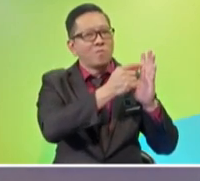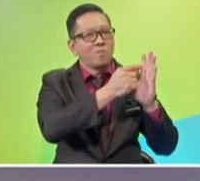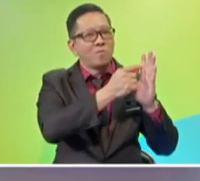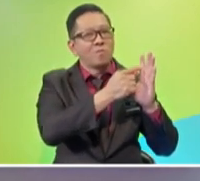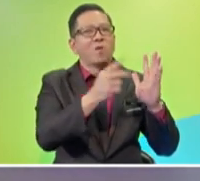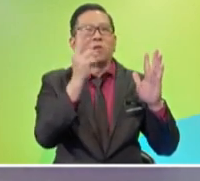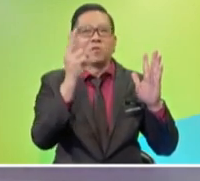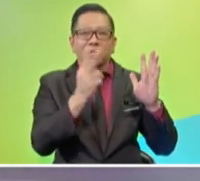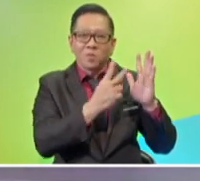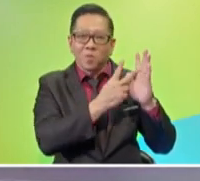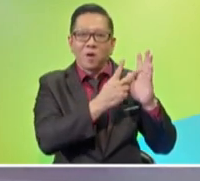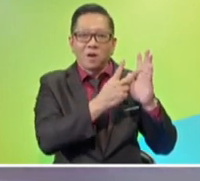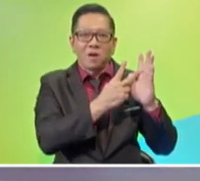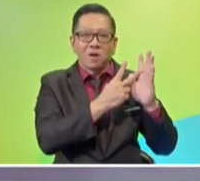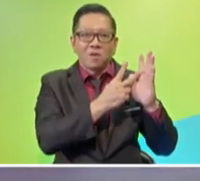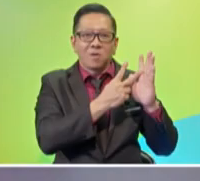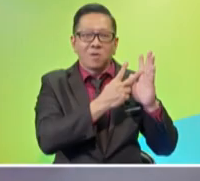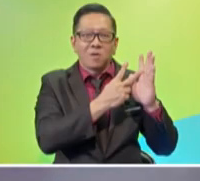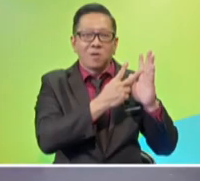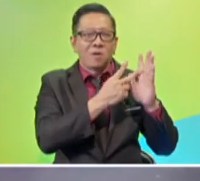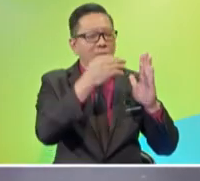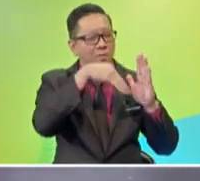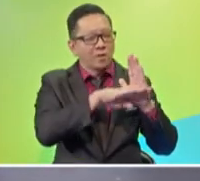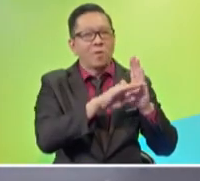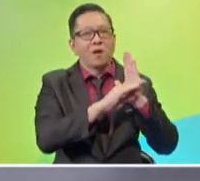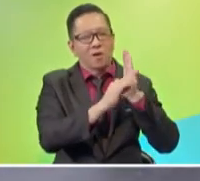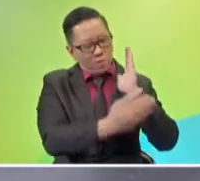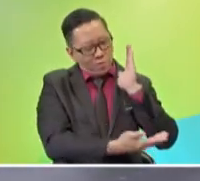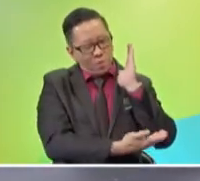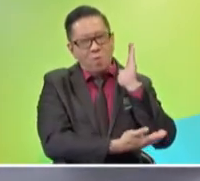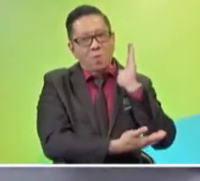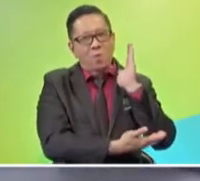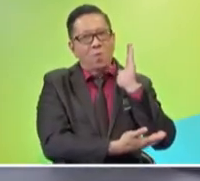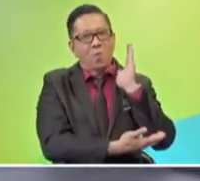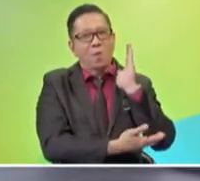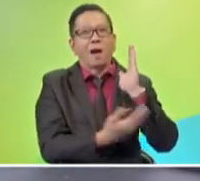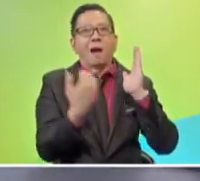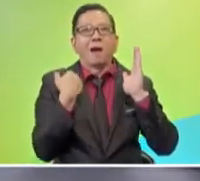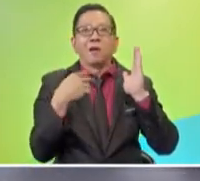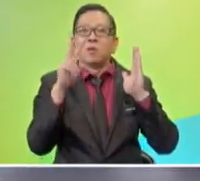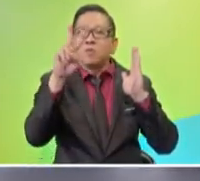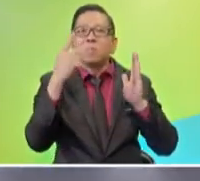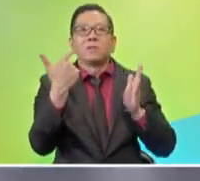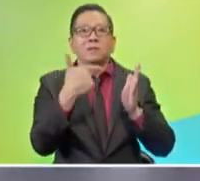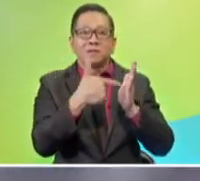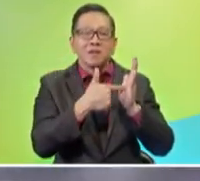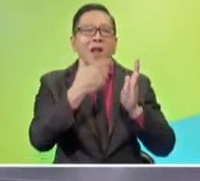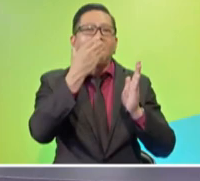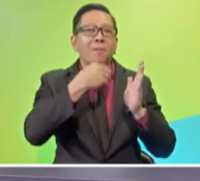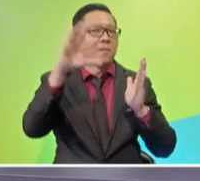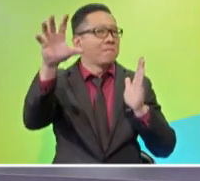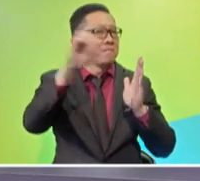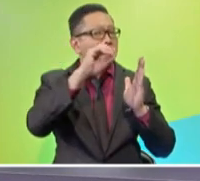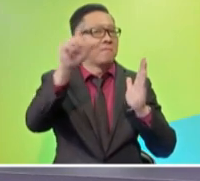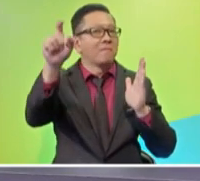kita pindah lagi, masuk lagi dalam bakul. Okey, dah ada dua buah apple dah cikgu. Ya, lagi.